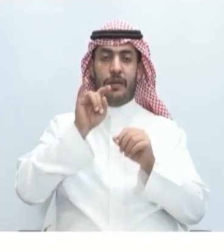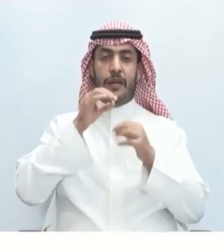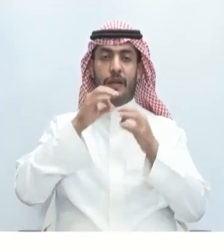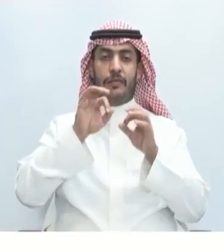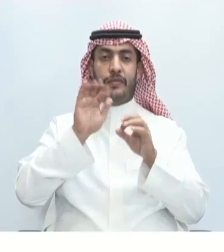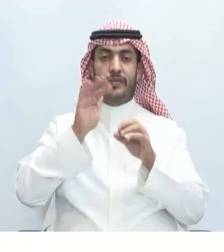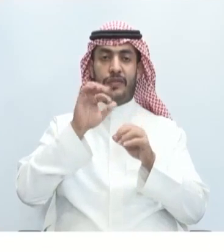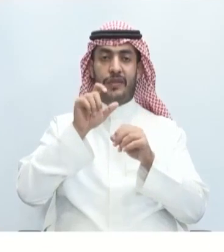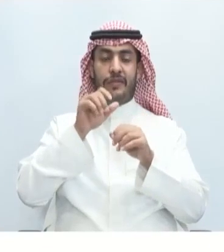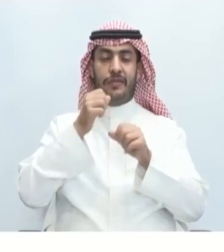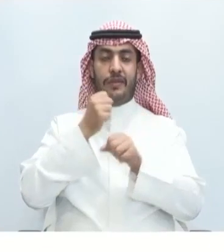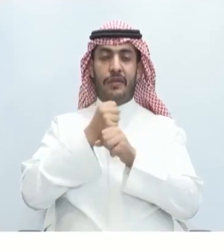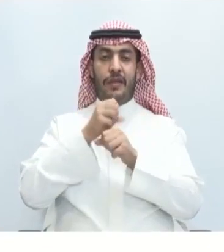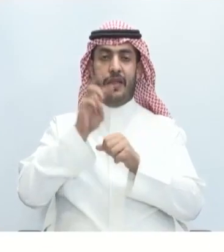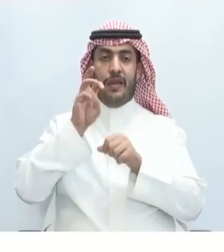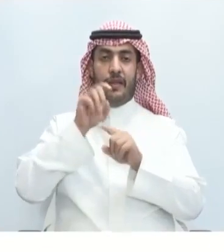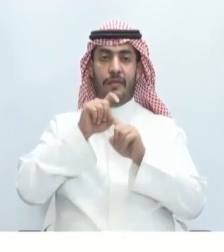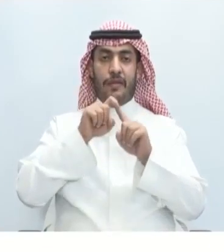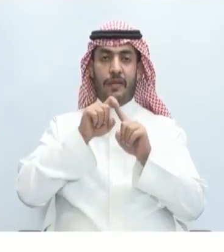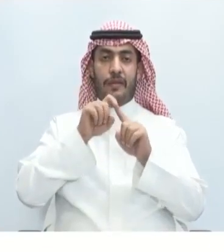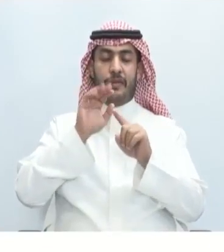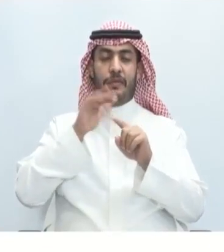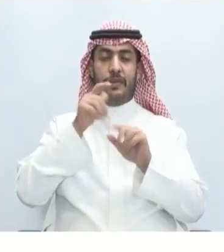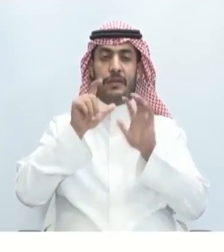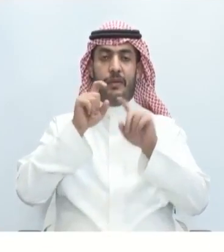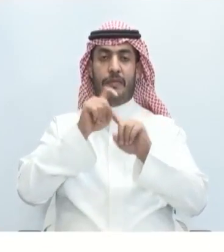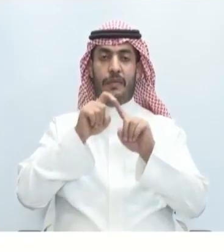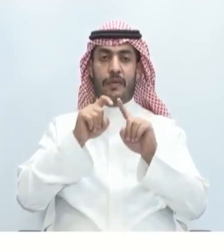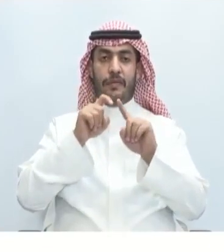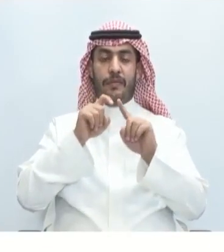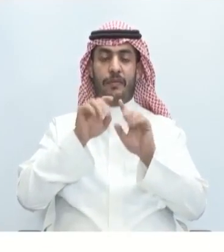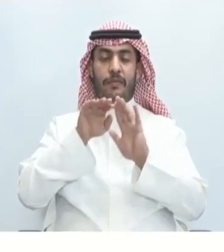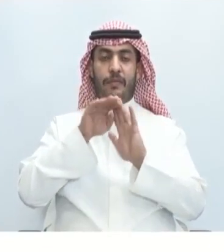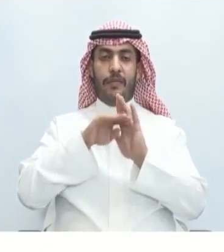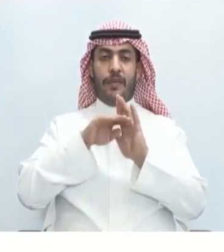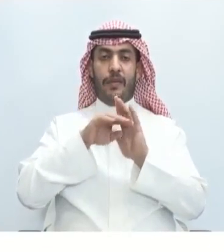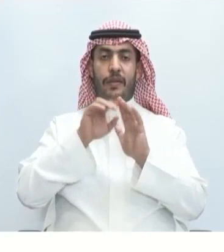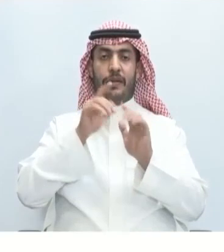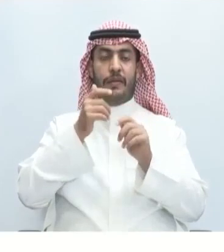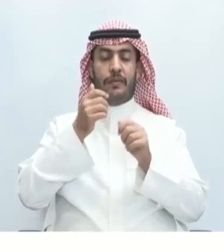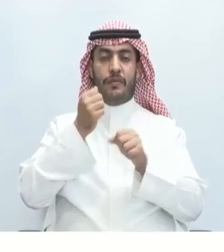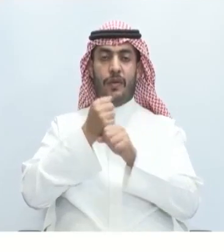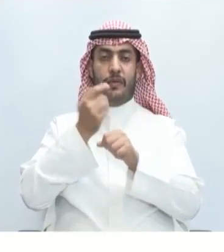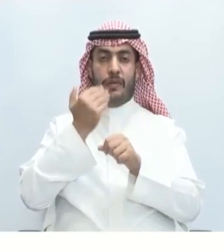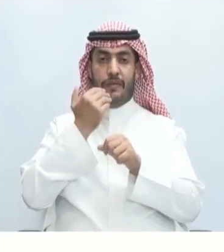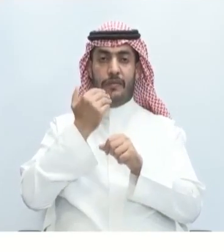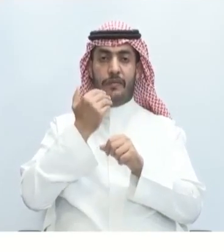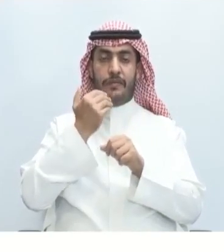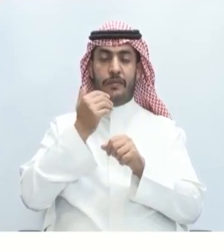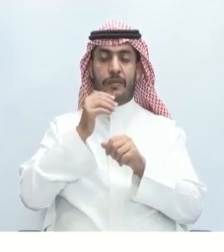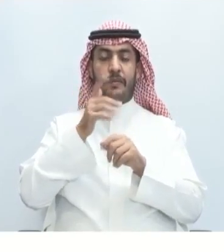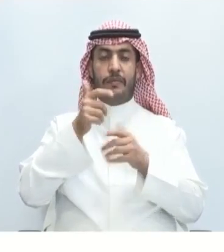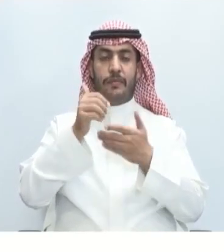الشحن بلغ نسبه الاستخدام 30% وبالتالي هناك 70% من طاقه الشحن غير مستغله اذا